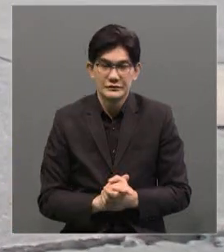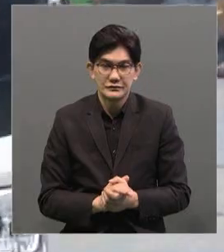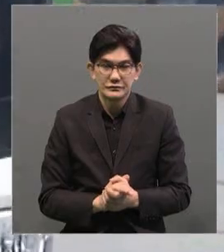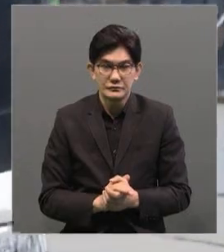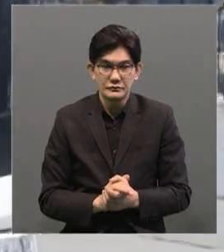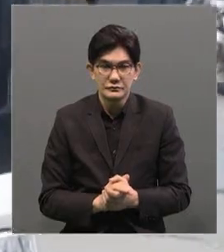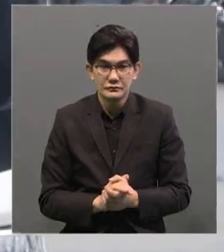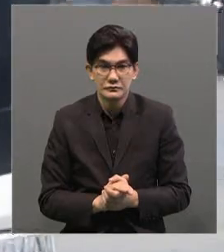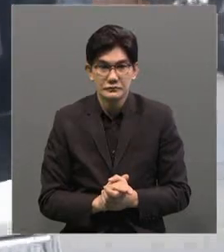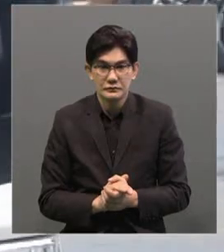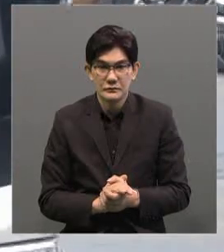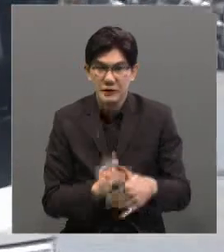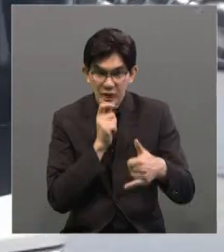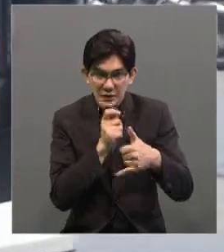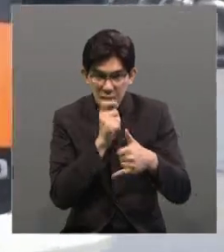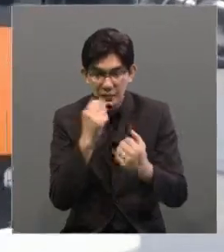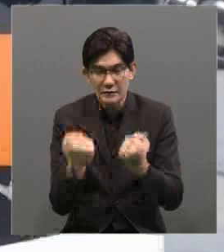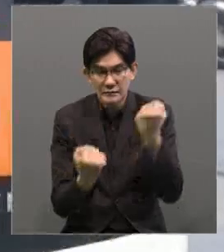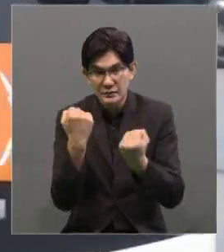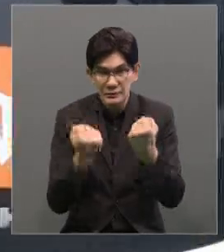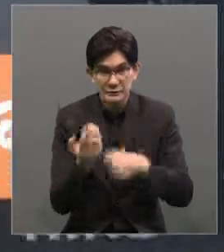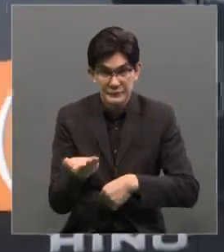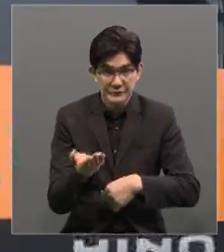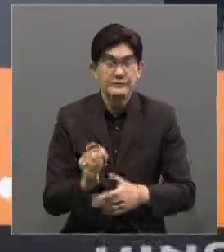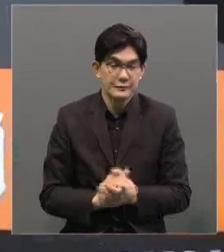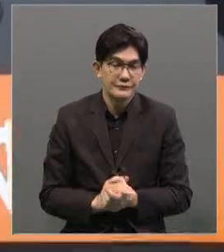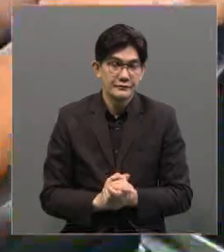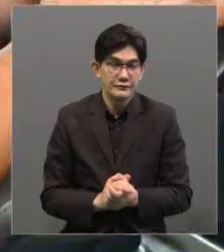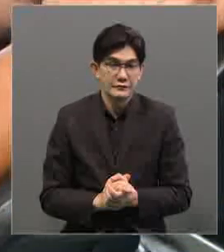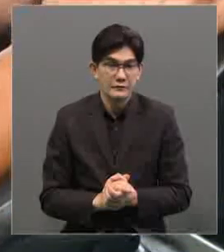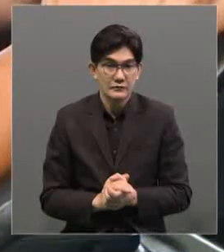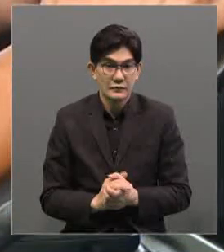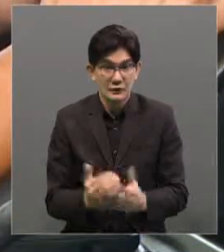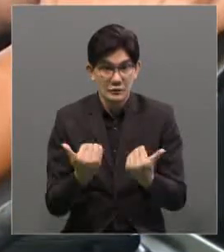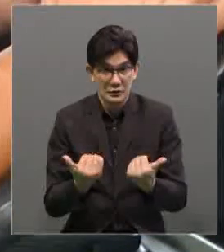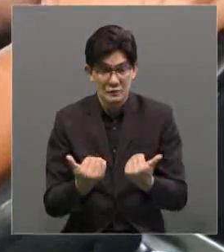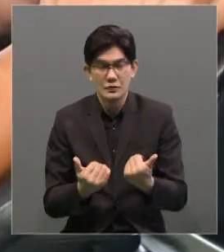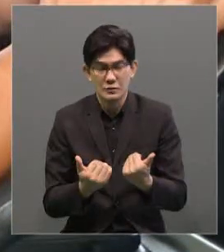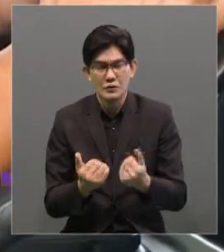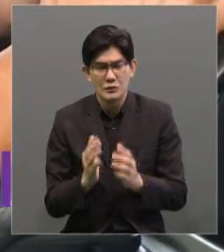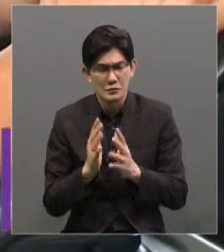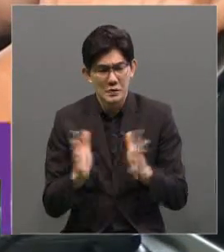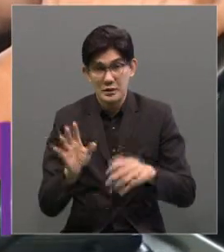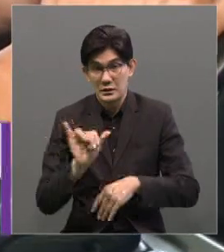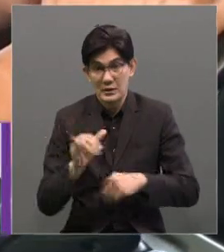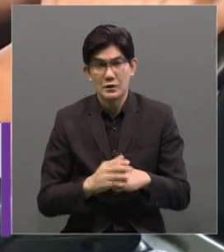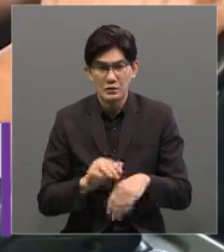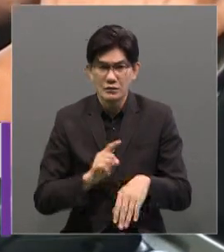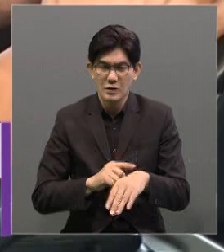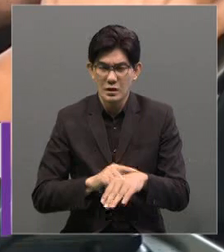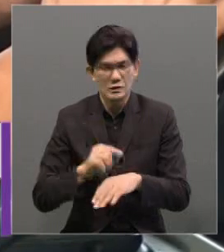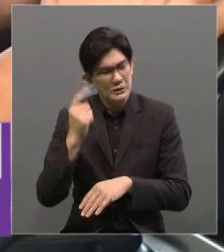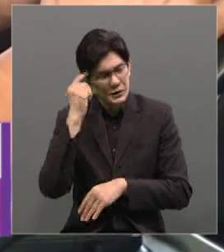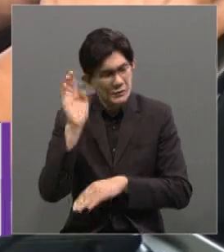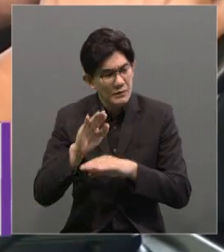เดี๋ยวไปฟังเสียงสัมภาษณ์คนขับรถมินิบัสกันหน่อยค่ะ ช่วงเวลานี้ยังนะฮะแต่ถ้าช่วงสายอาจจะไม่แน่เพ